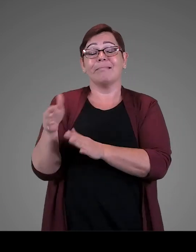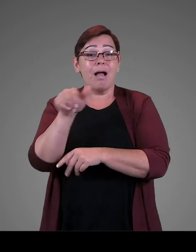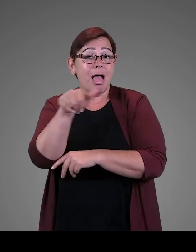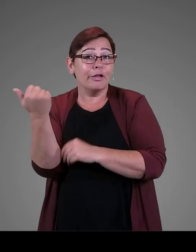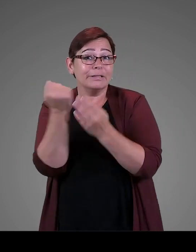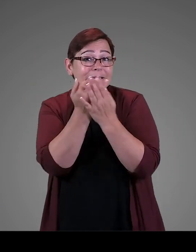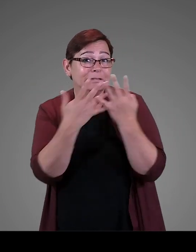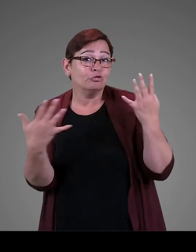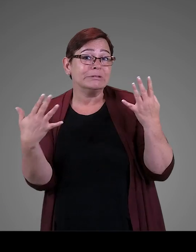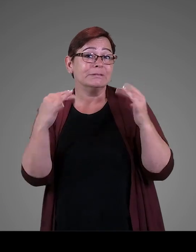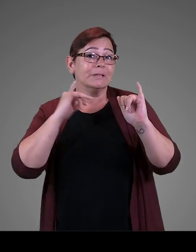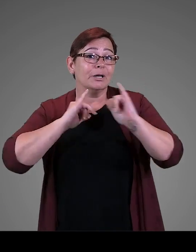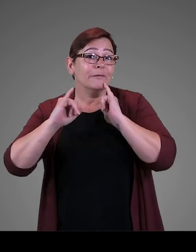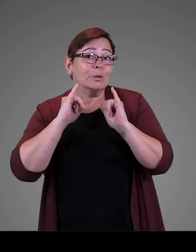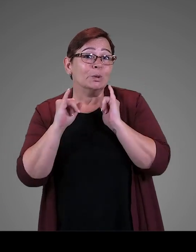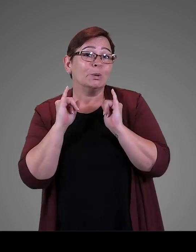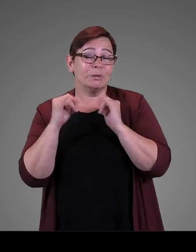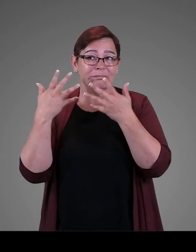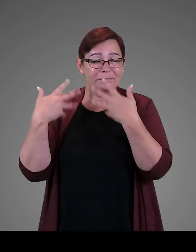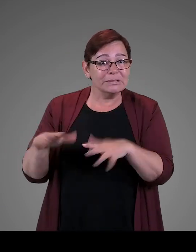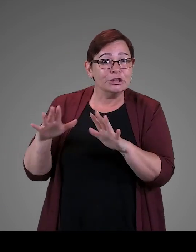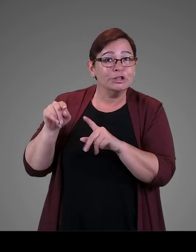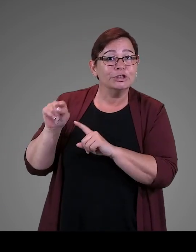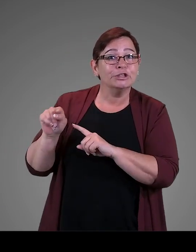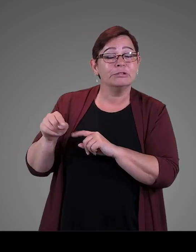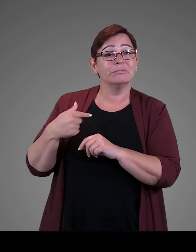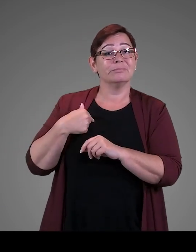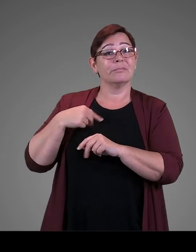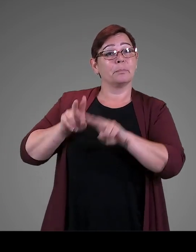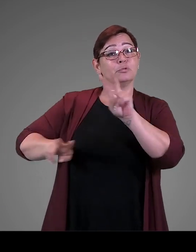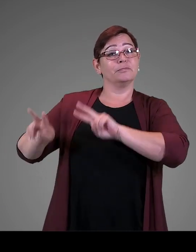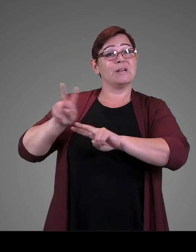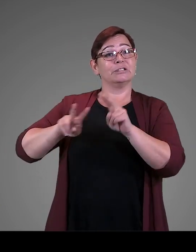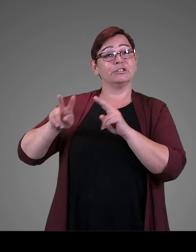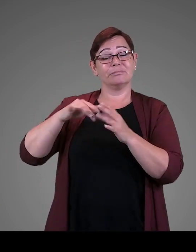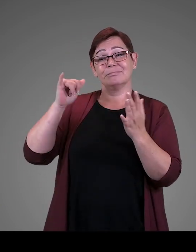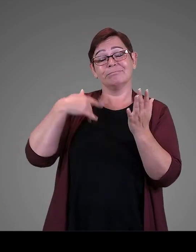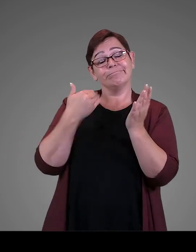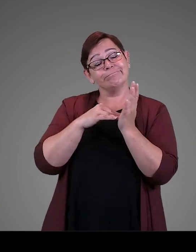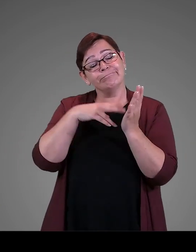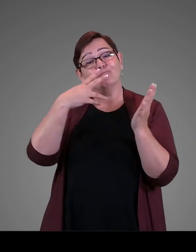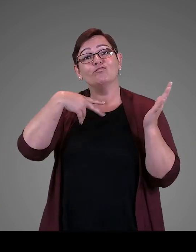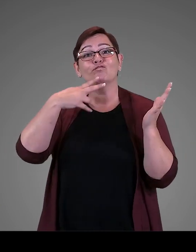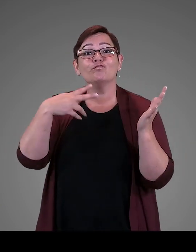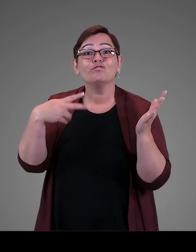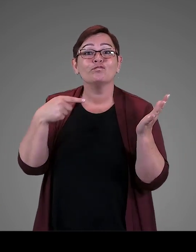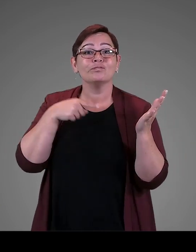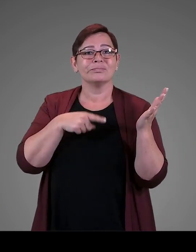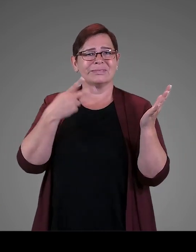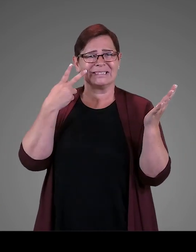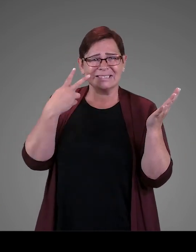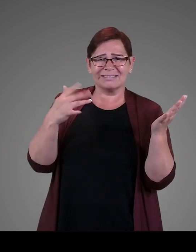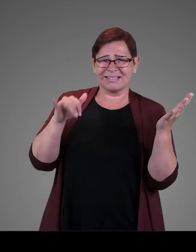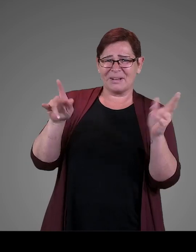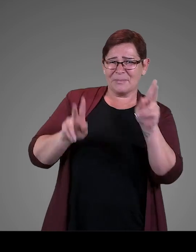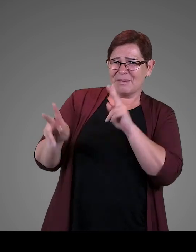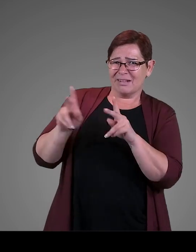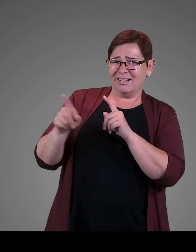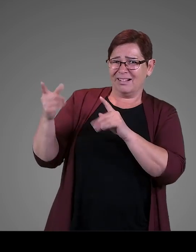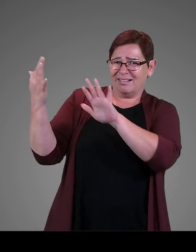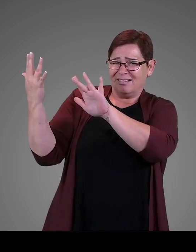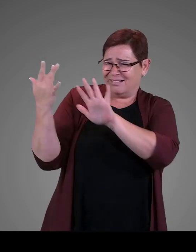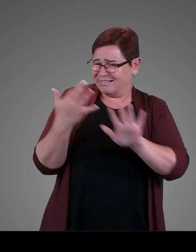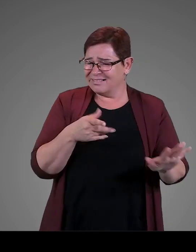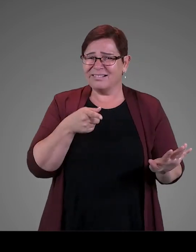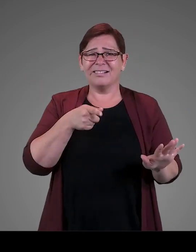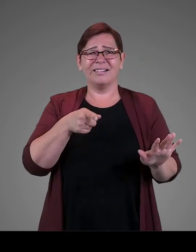une autre série d'entrevues qui vient d'être faite. Puis mon constat, en relisant ça aujourd'hui, c'est vraiment de voir que,